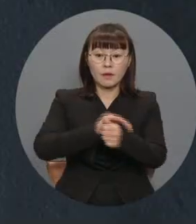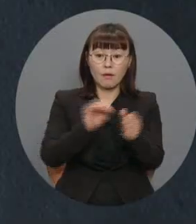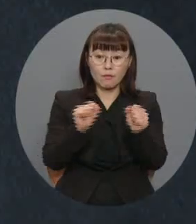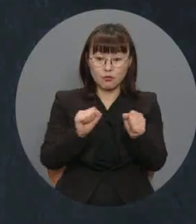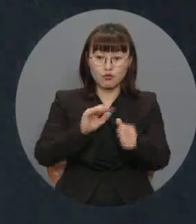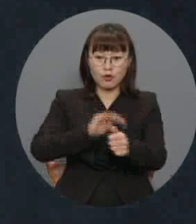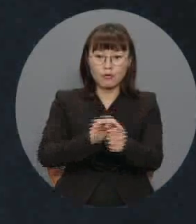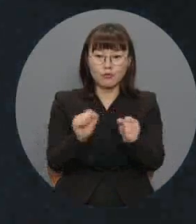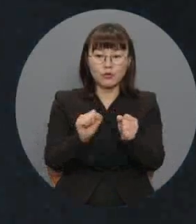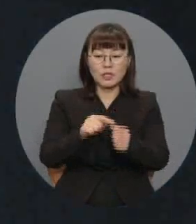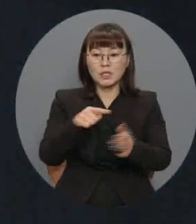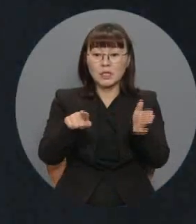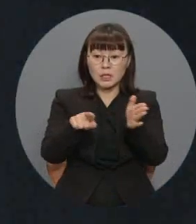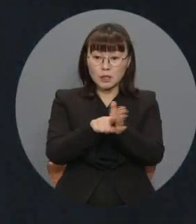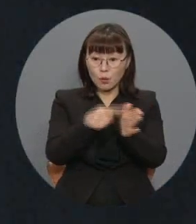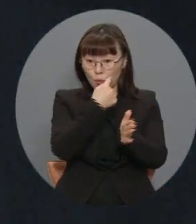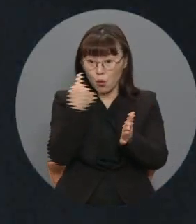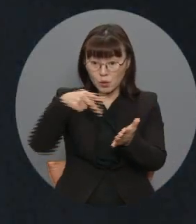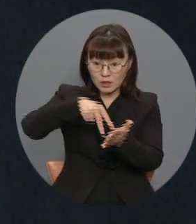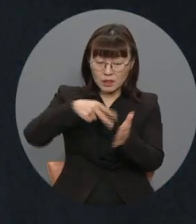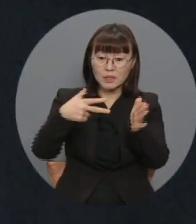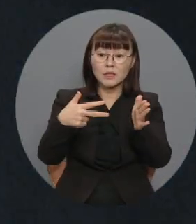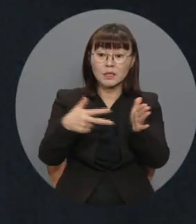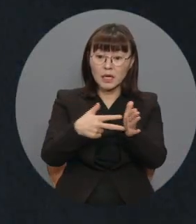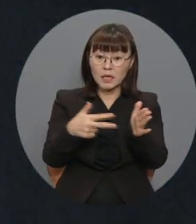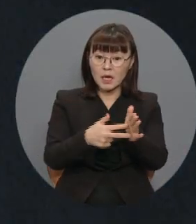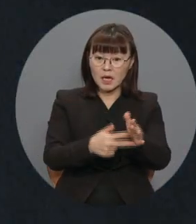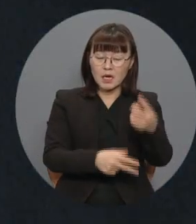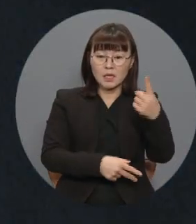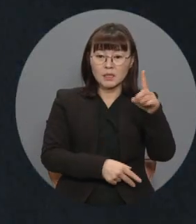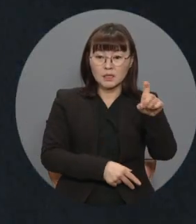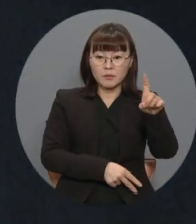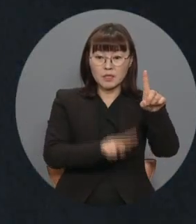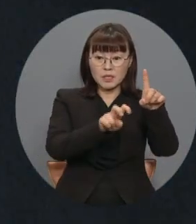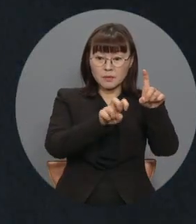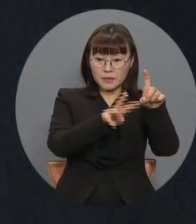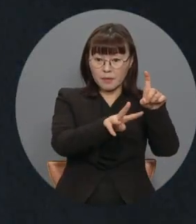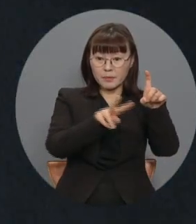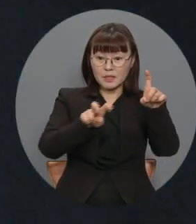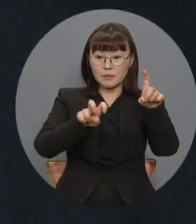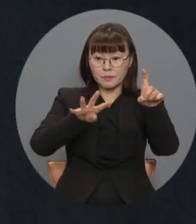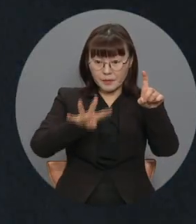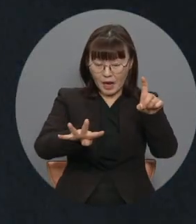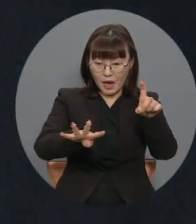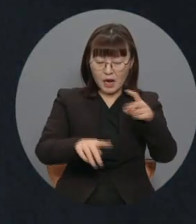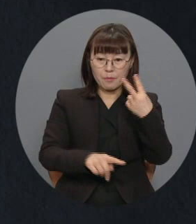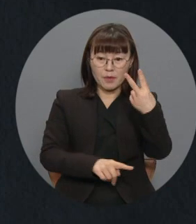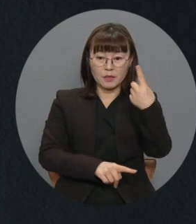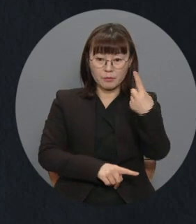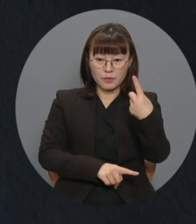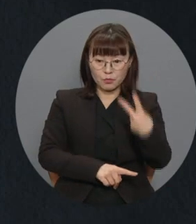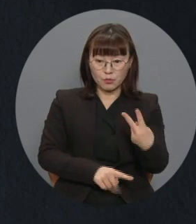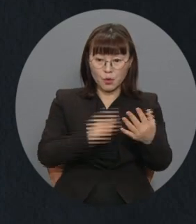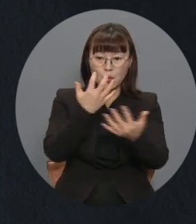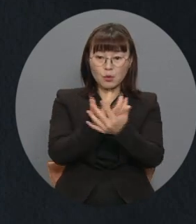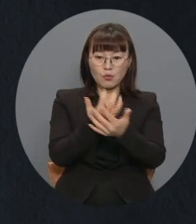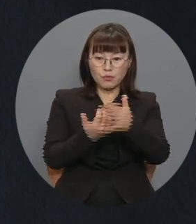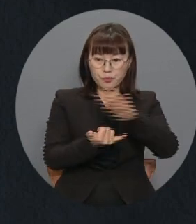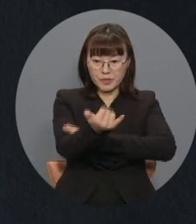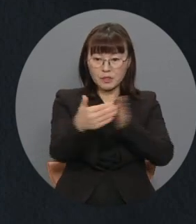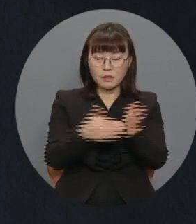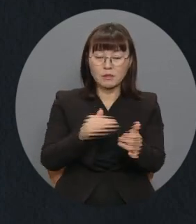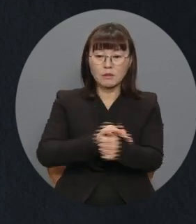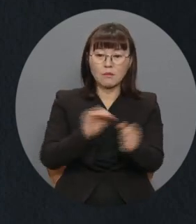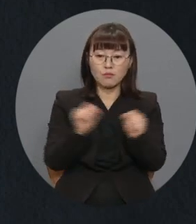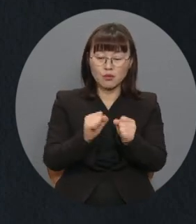경상북도가 경북신용보증재단에 지난해 11월 12일과 23일 두 번이나 보낸 공문입니다.